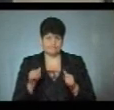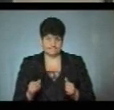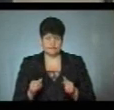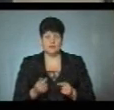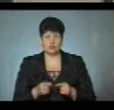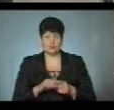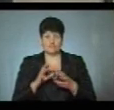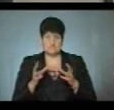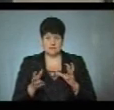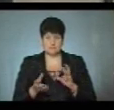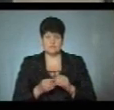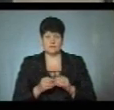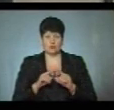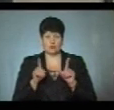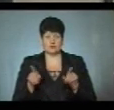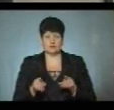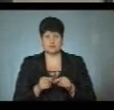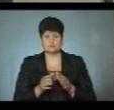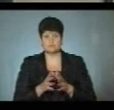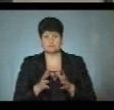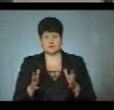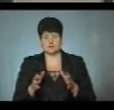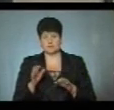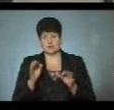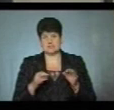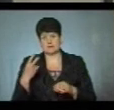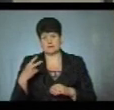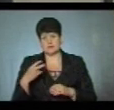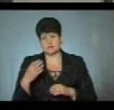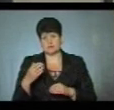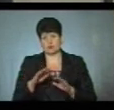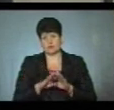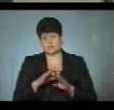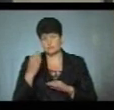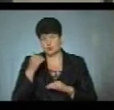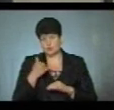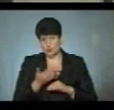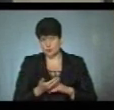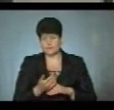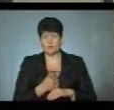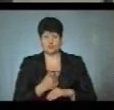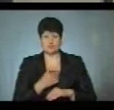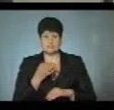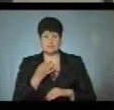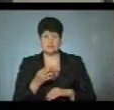ціни в загальному потівка зросла десь на 20% порівняно із минулим роком. От. Хочу